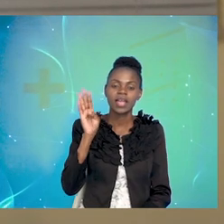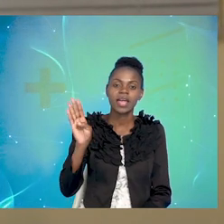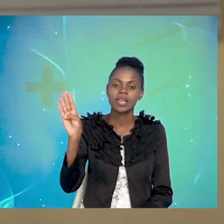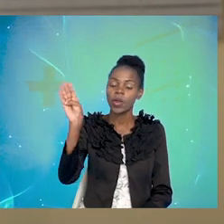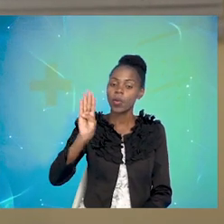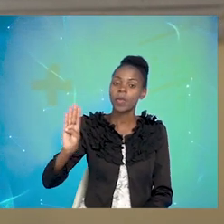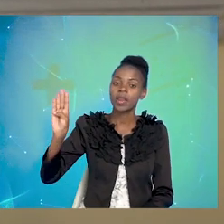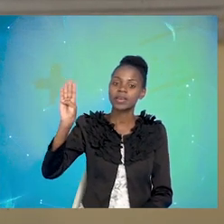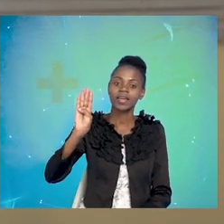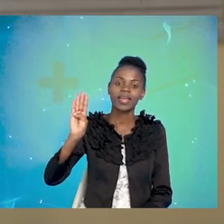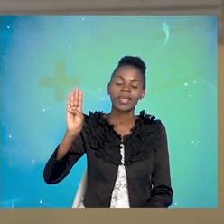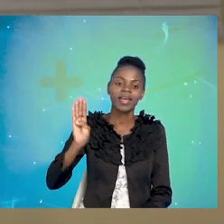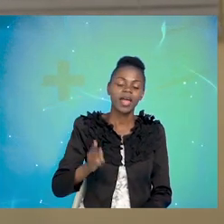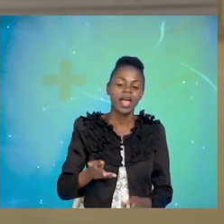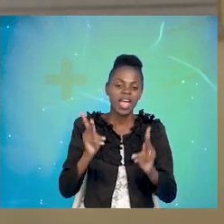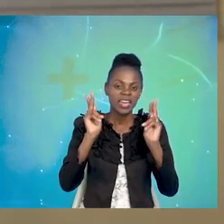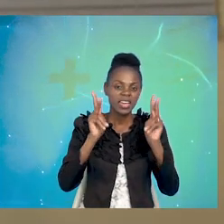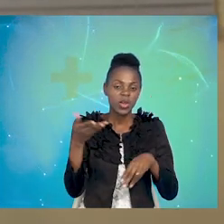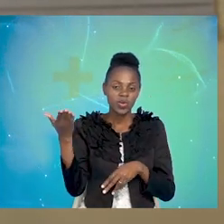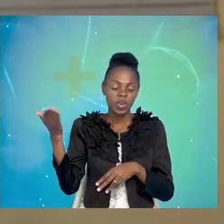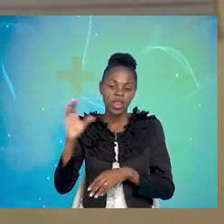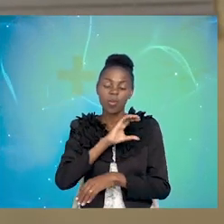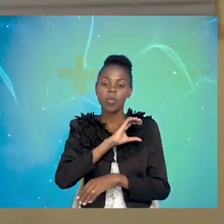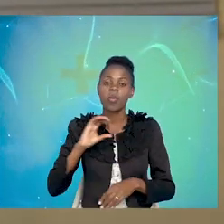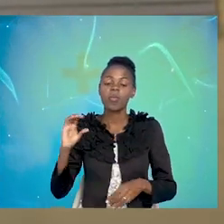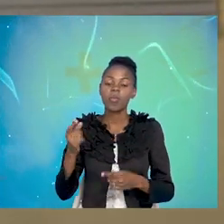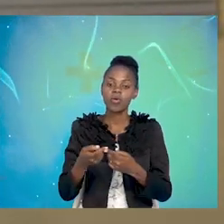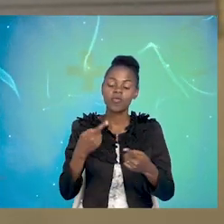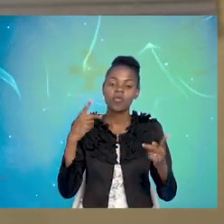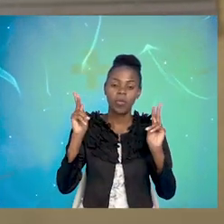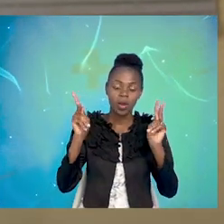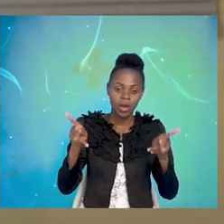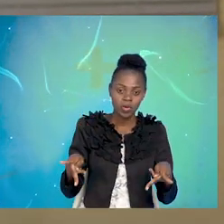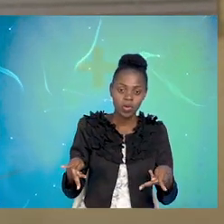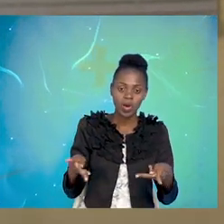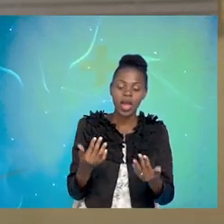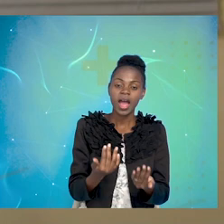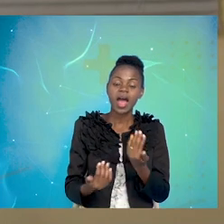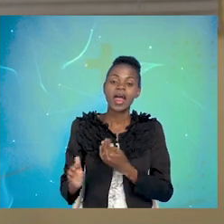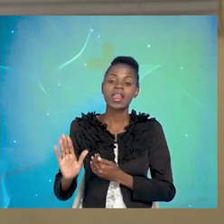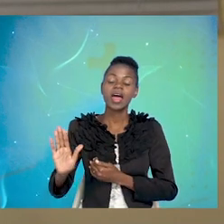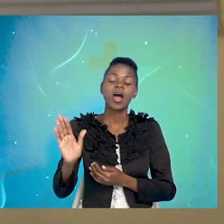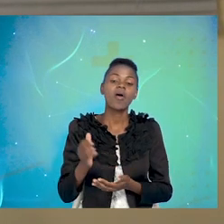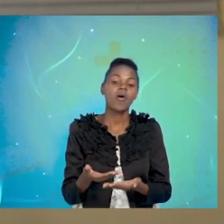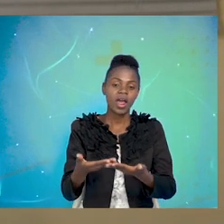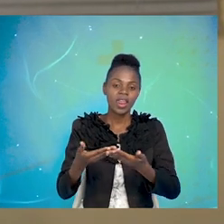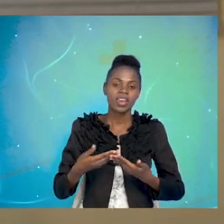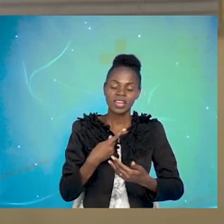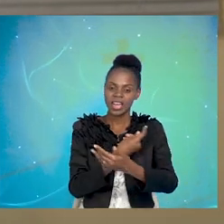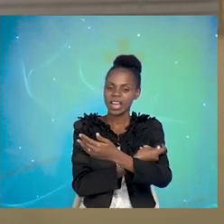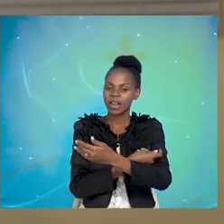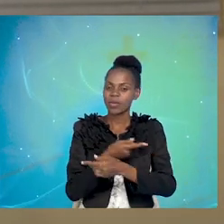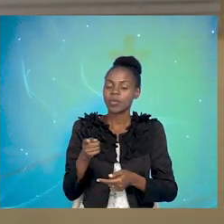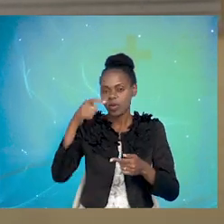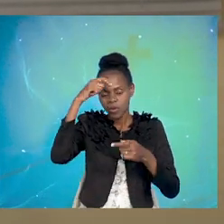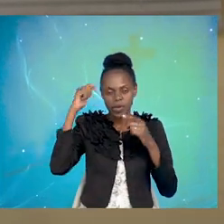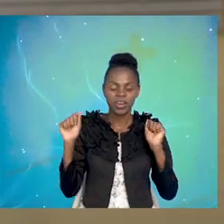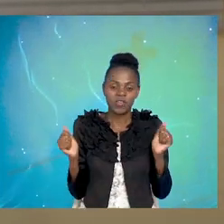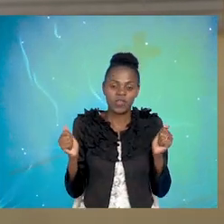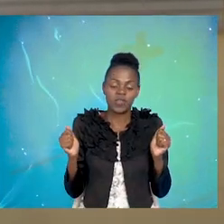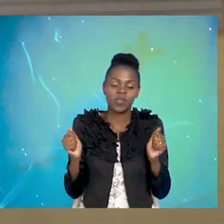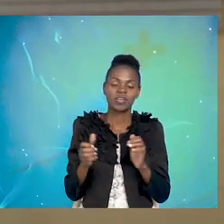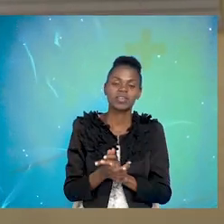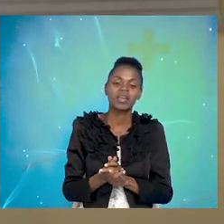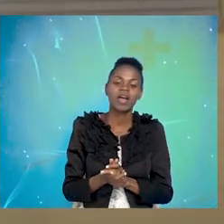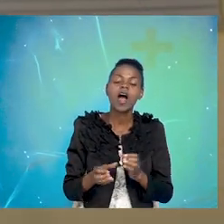kuchokera ku ndilande mu mzinda wa Blantyre amenewo ndi ena mwa maumboni kuchokera kwa anthu amene ndithu anawo analandira katemera ameneyi